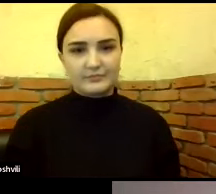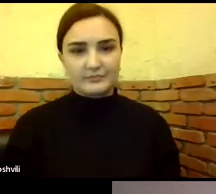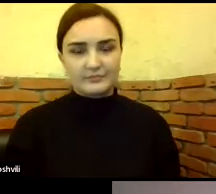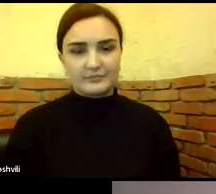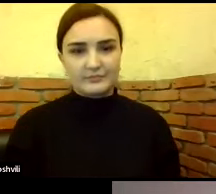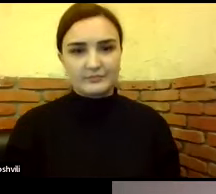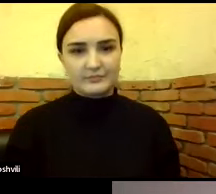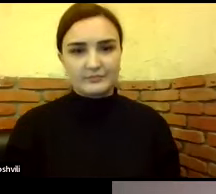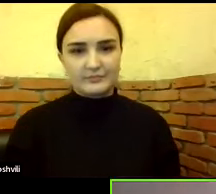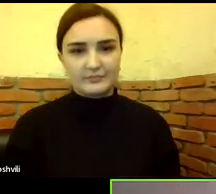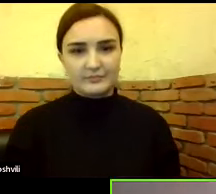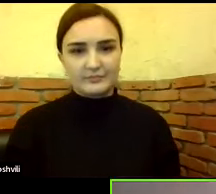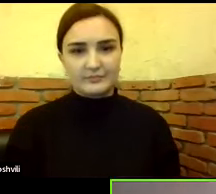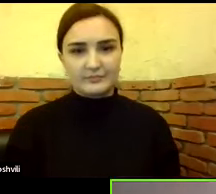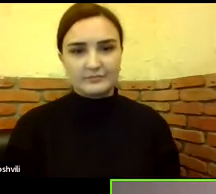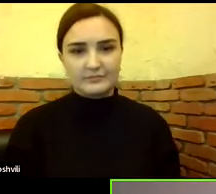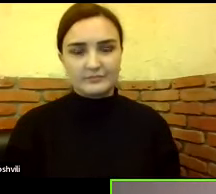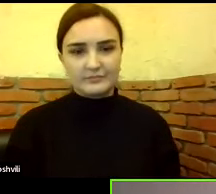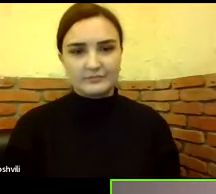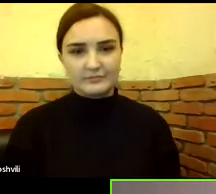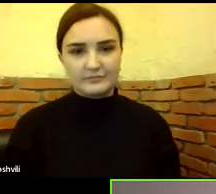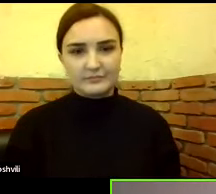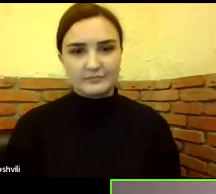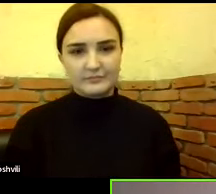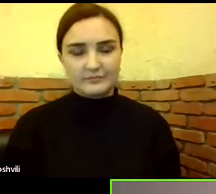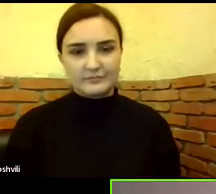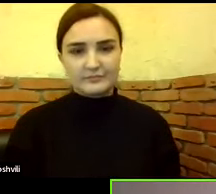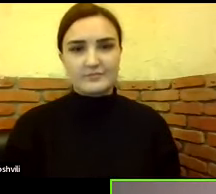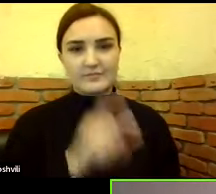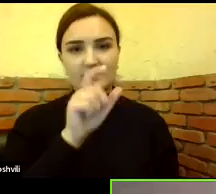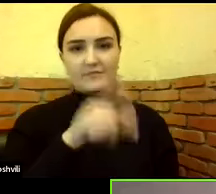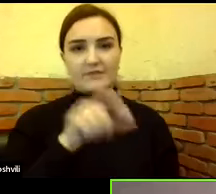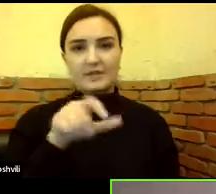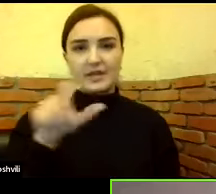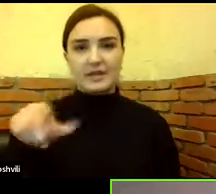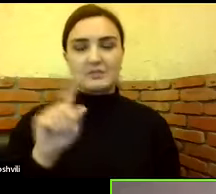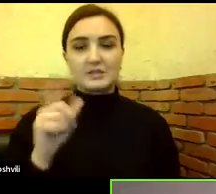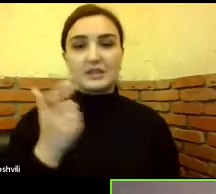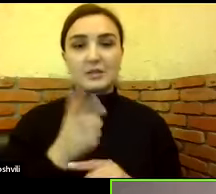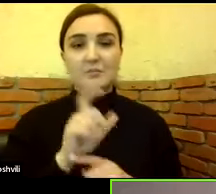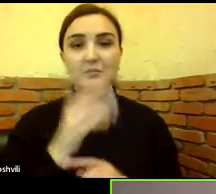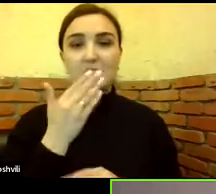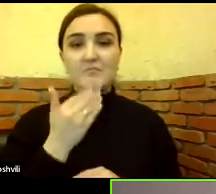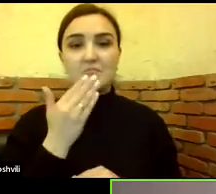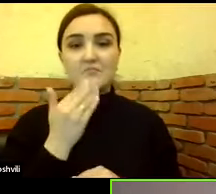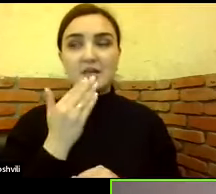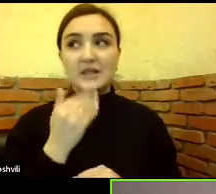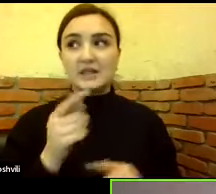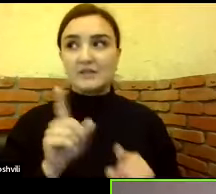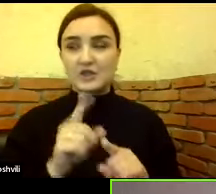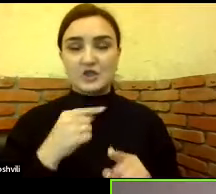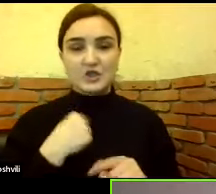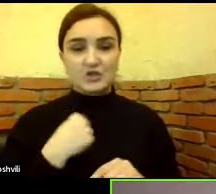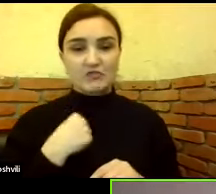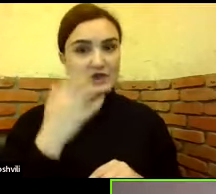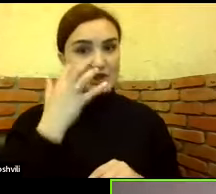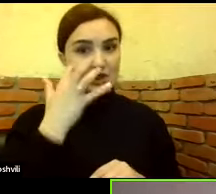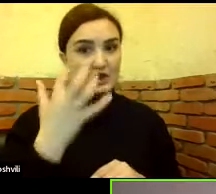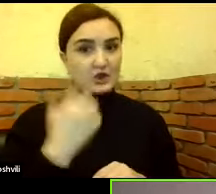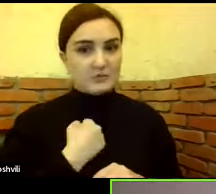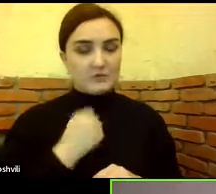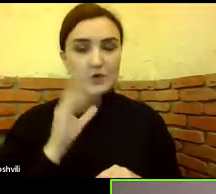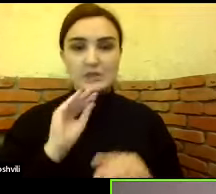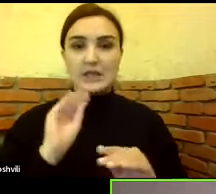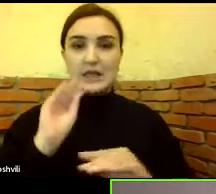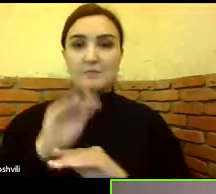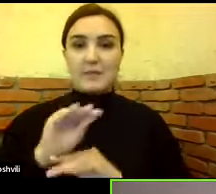ამ სიტყვით. და ადამიანები რაღაც მარტი, ანუ ძალიან მარტივი ხოლმე ისედაც ჩვენი შემჩნევა და როცა ემატება ის ფაქტორი,